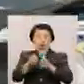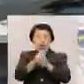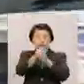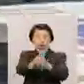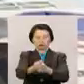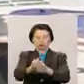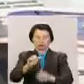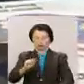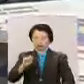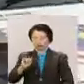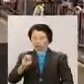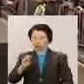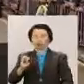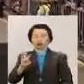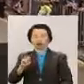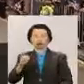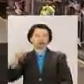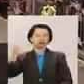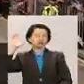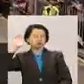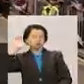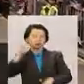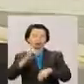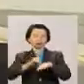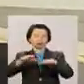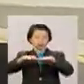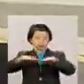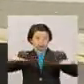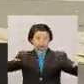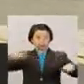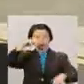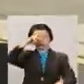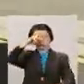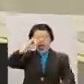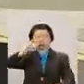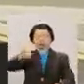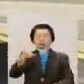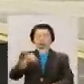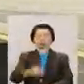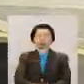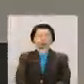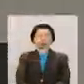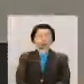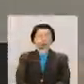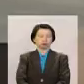Muhammad Aiman Syafiq turut bergema di dataran Putrajaya.